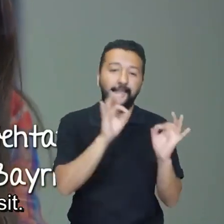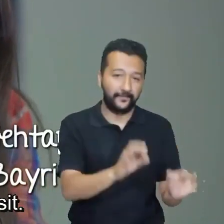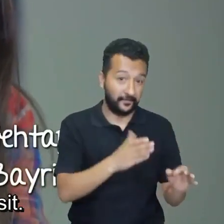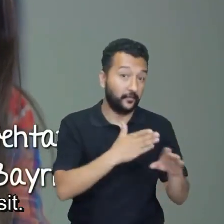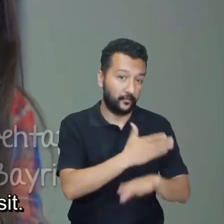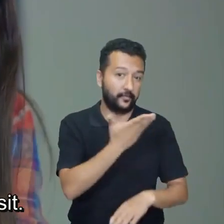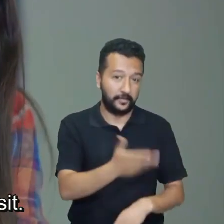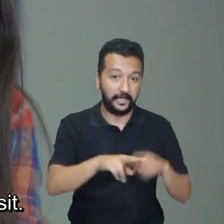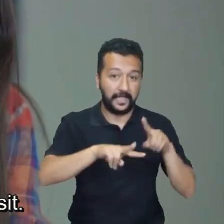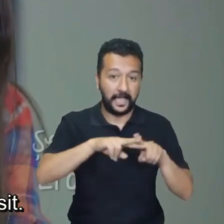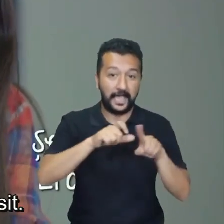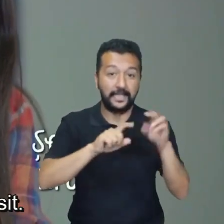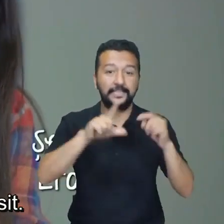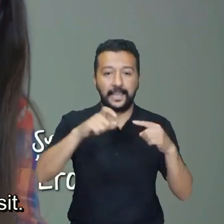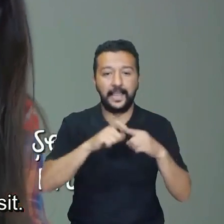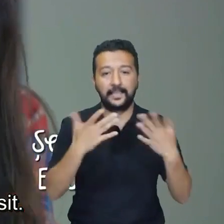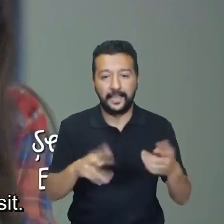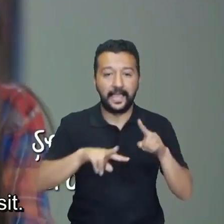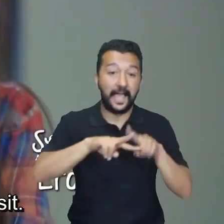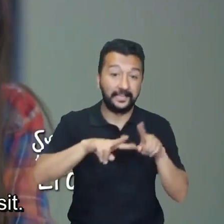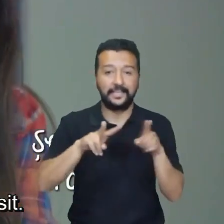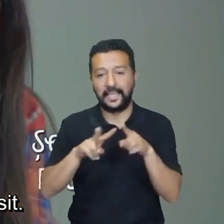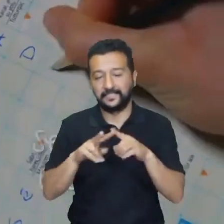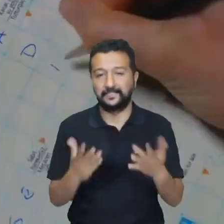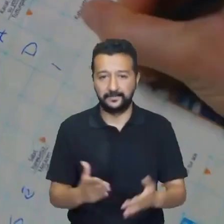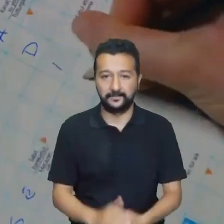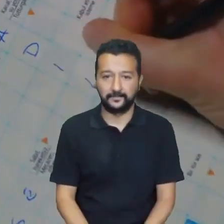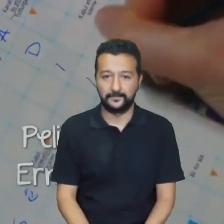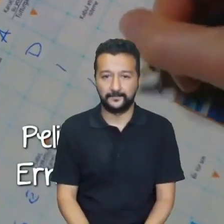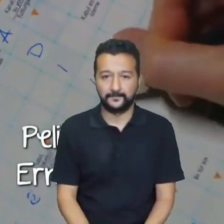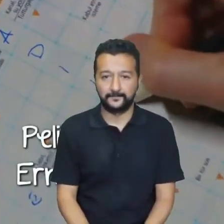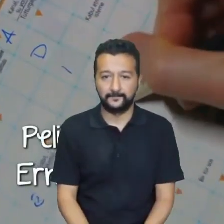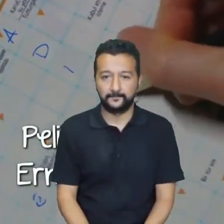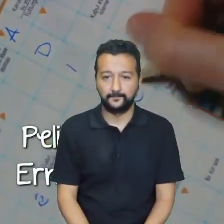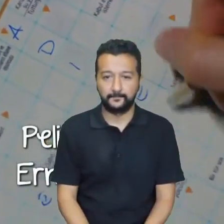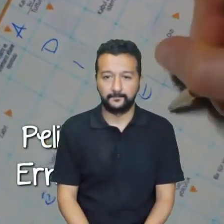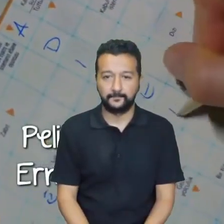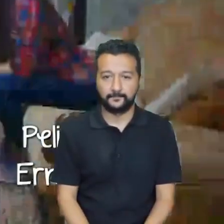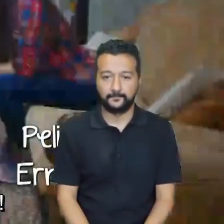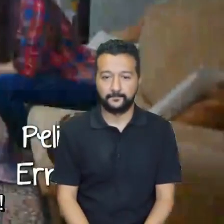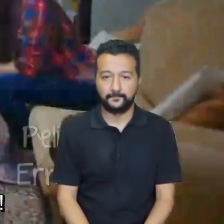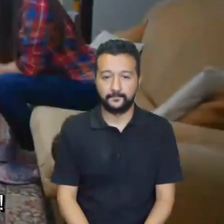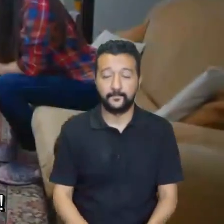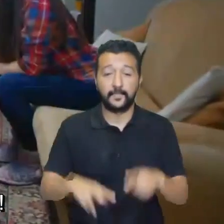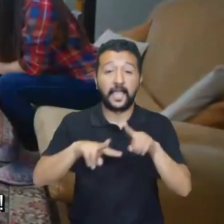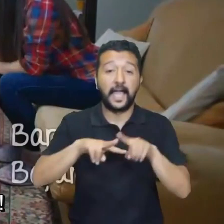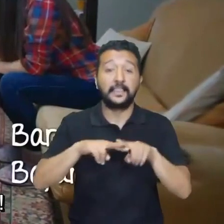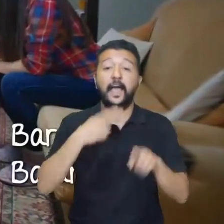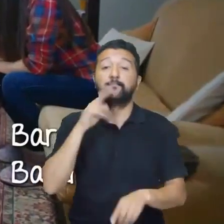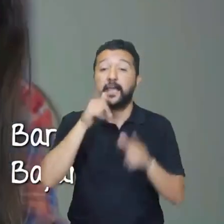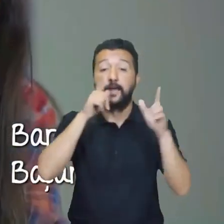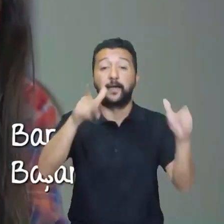Evet. Adile. Adile Naşit. Adile Naşit'in fotoğrafı altındaki boşluğa diklemesine yazdı. Adile